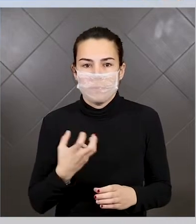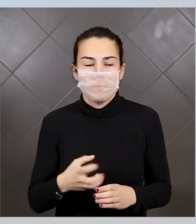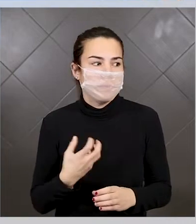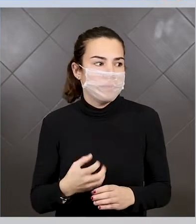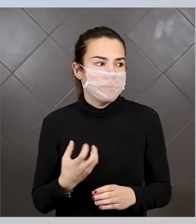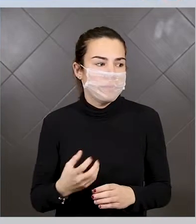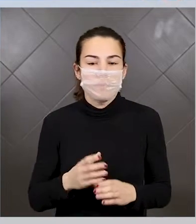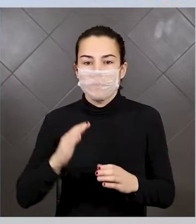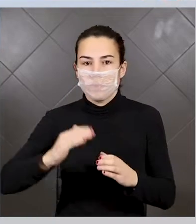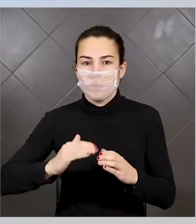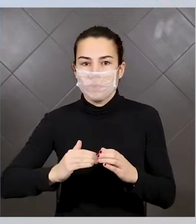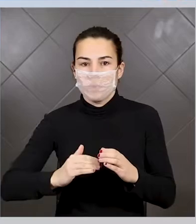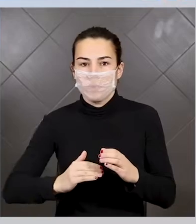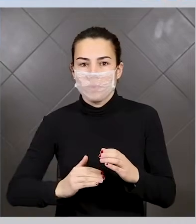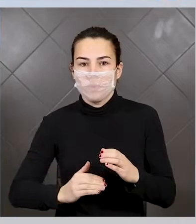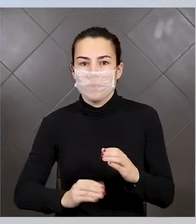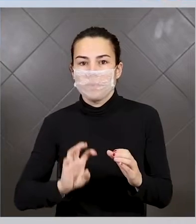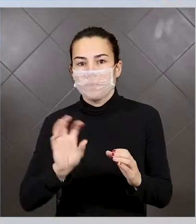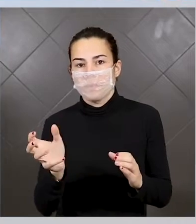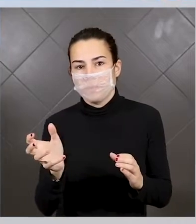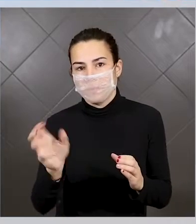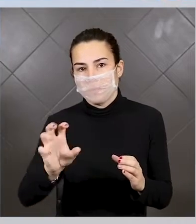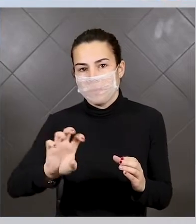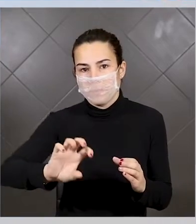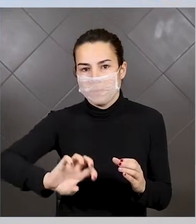I ara baixarem la marxa i anirem abocant